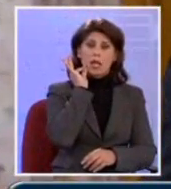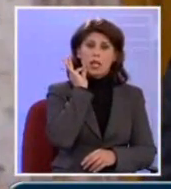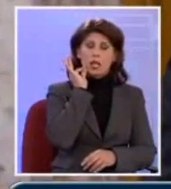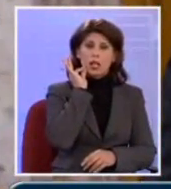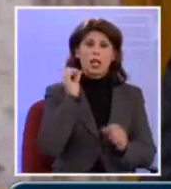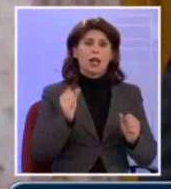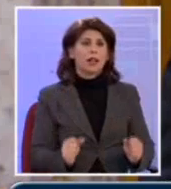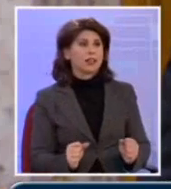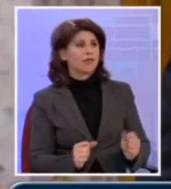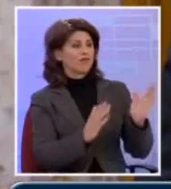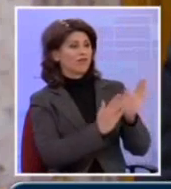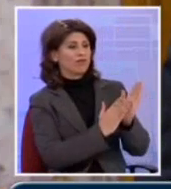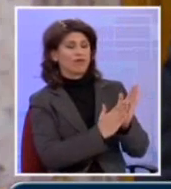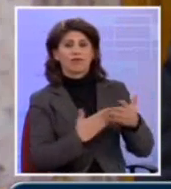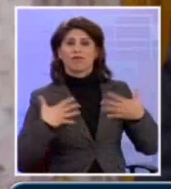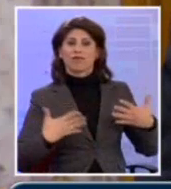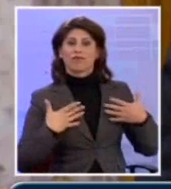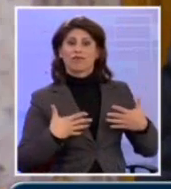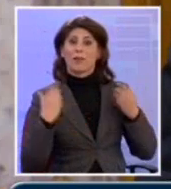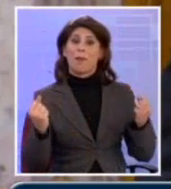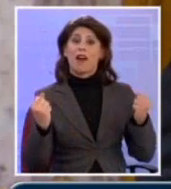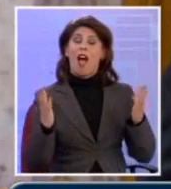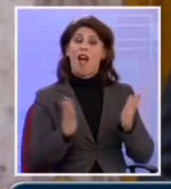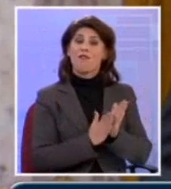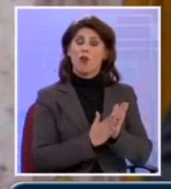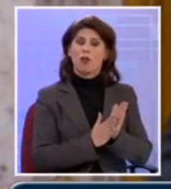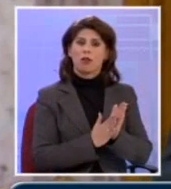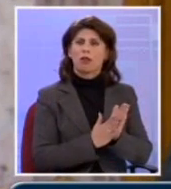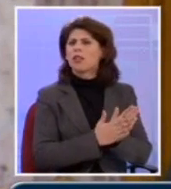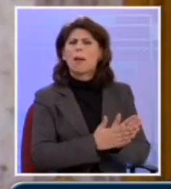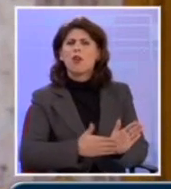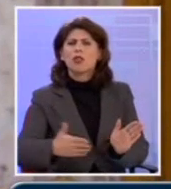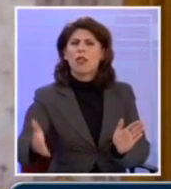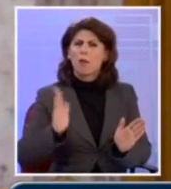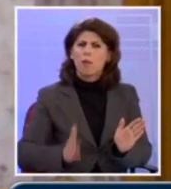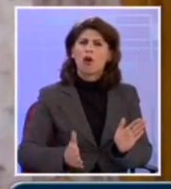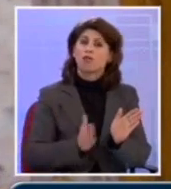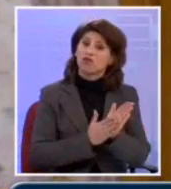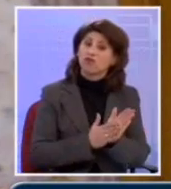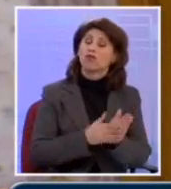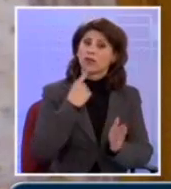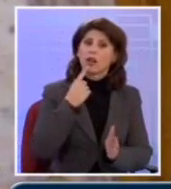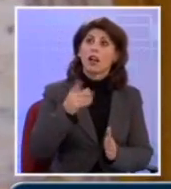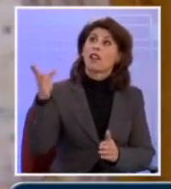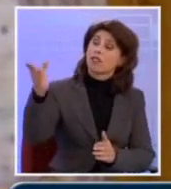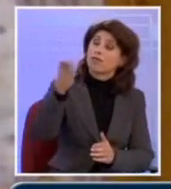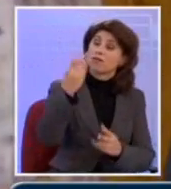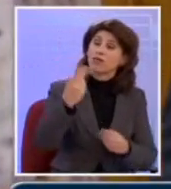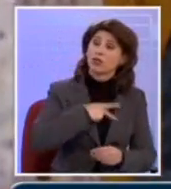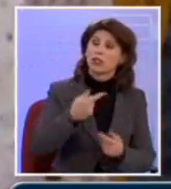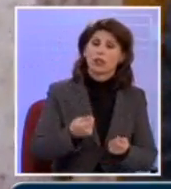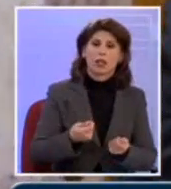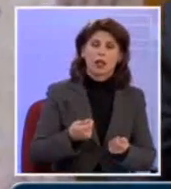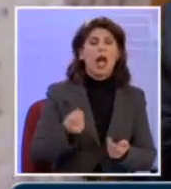κάθεστε και επιχαίρετε. Και για πόσο διάστημα νομίζετε πως θα επιχαίρετε. Αναφερθήκατε επίσης στο ζήτημα